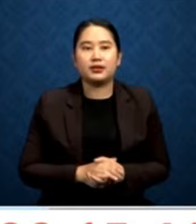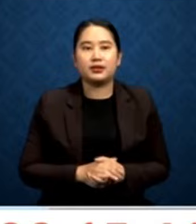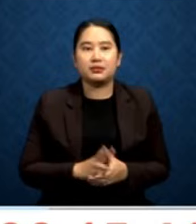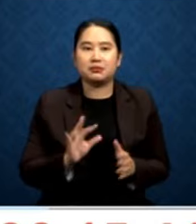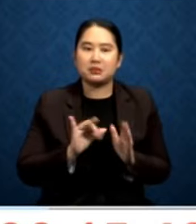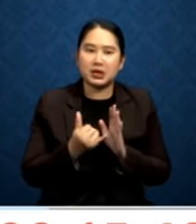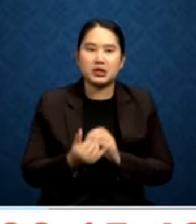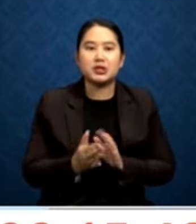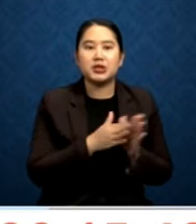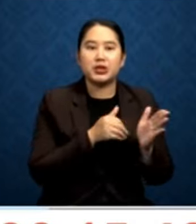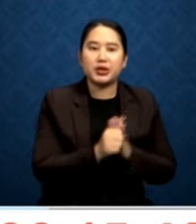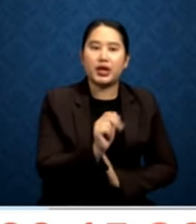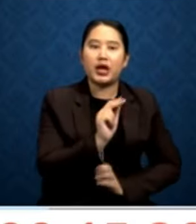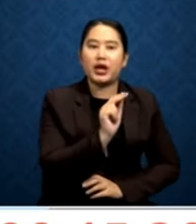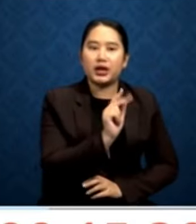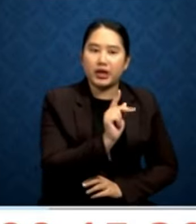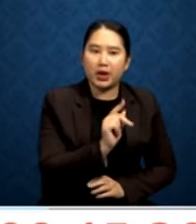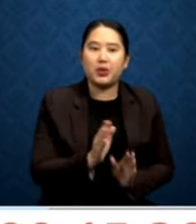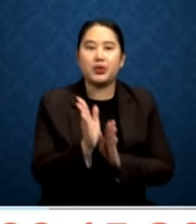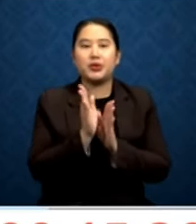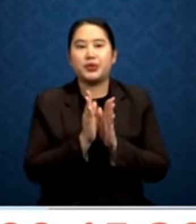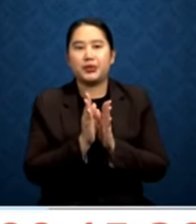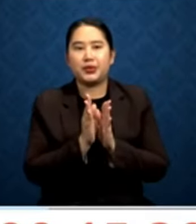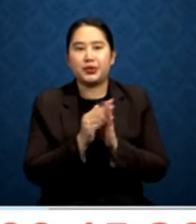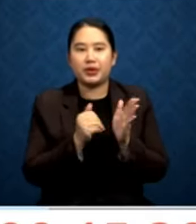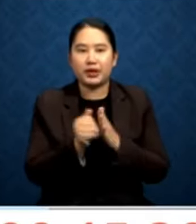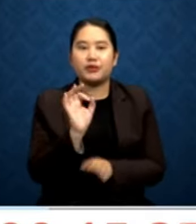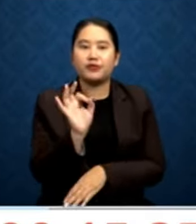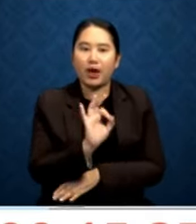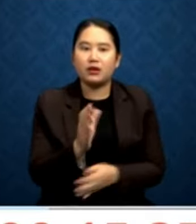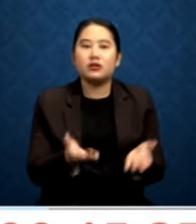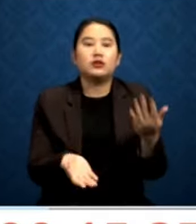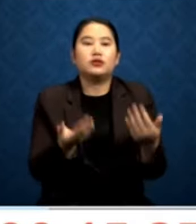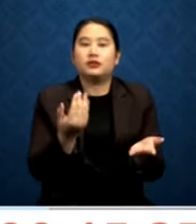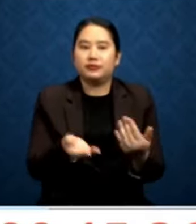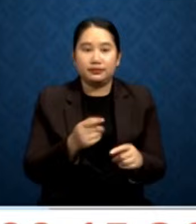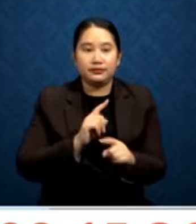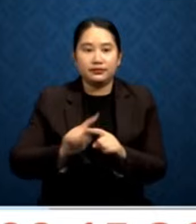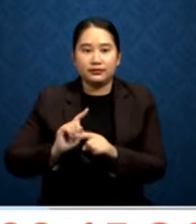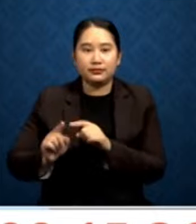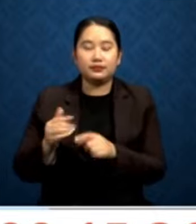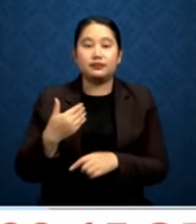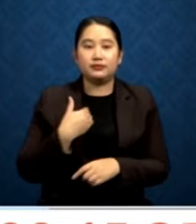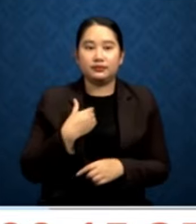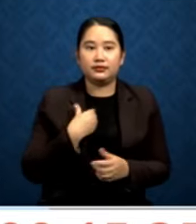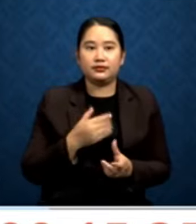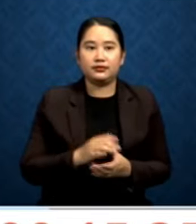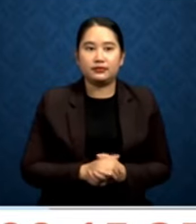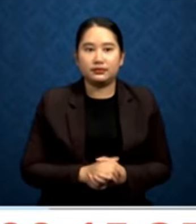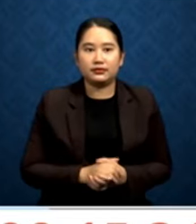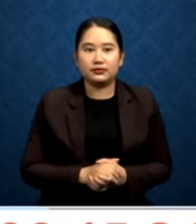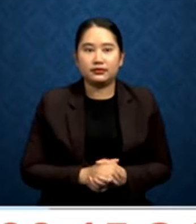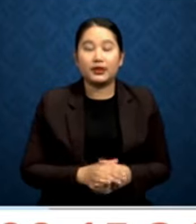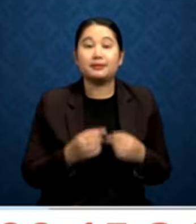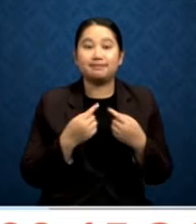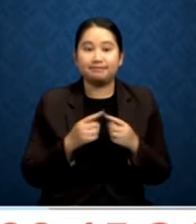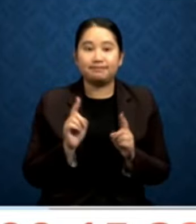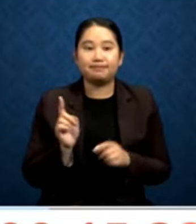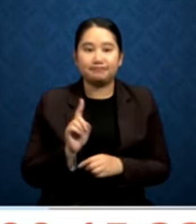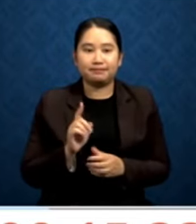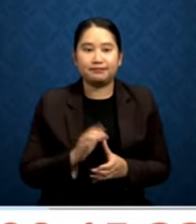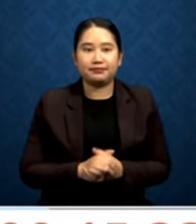เคี้ยวแรชาร์เตอร์ เป็สีฟ้า อะไรอย่นี้นะครับประเด็กคือว่า